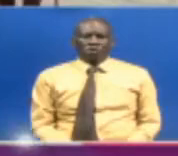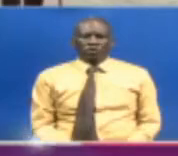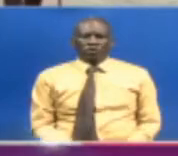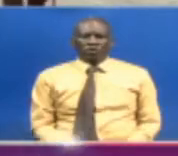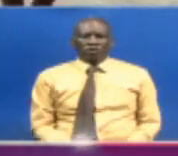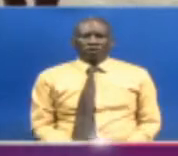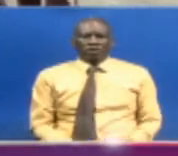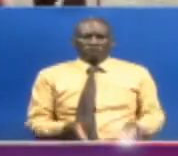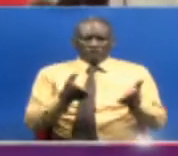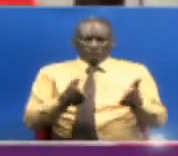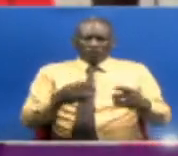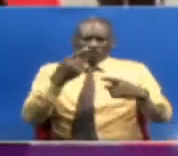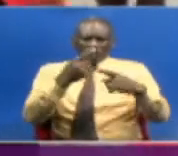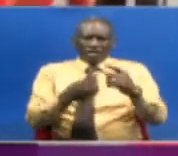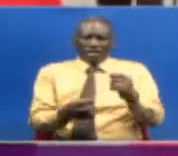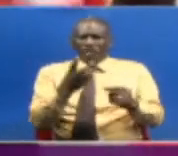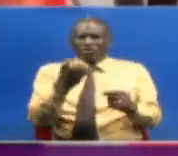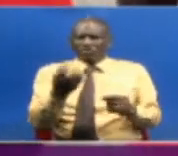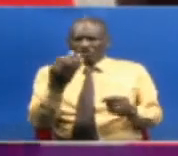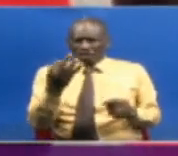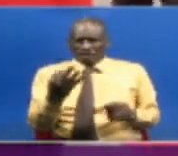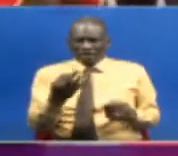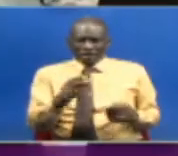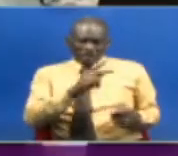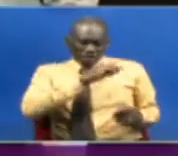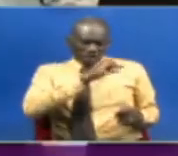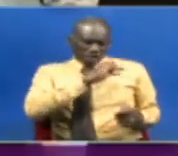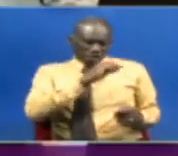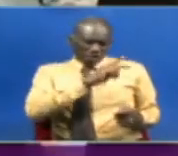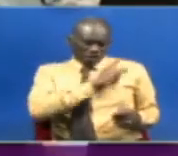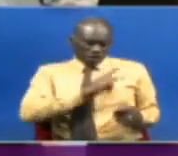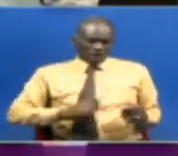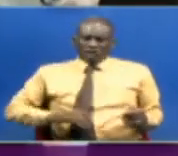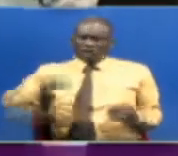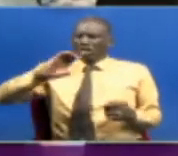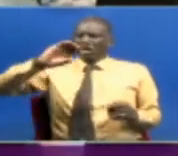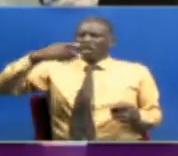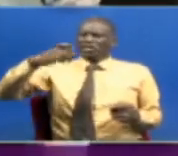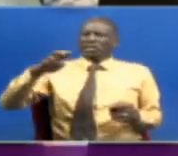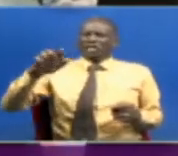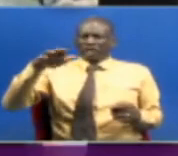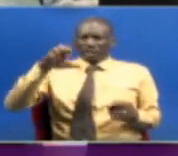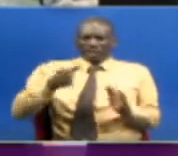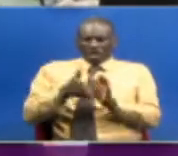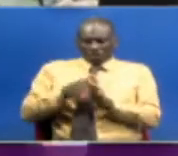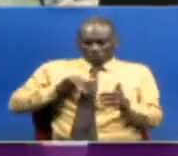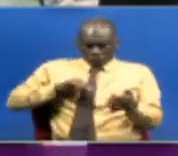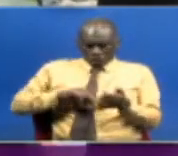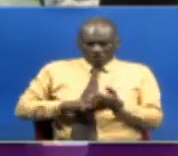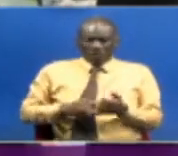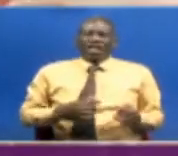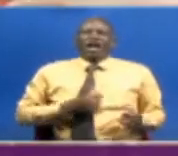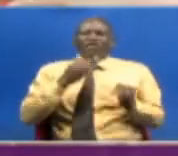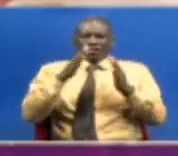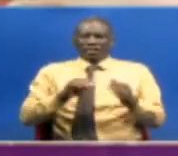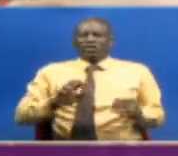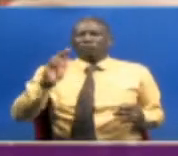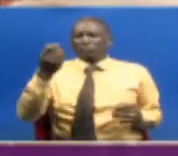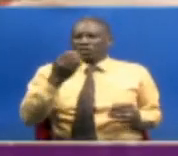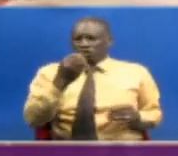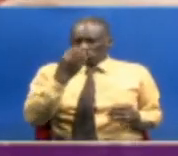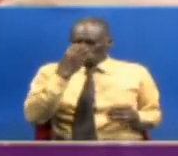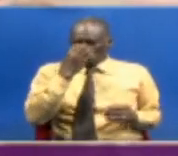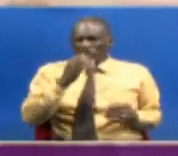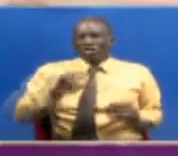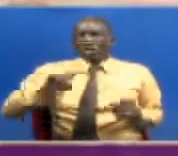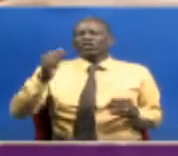Na sasa mwaka 2023, mfalme Charles wa tatu na malkia Camilla ni wageni wa rais William Ruto, rais wa tano